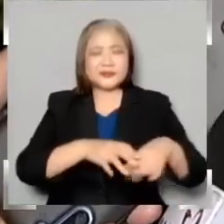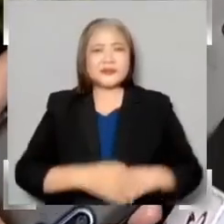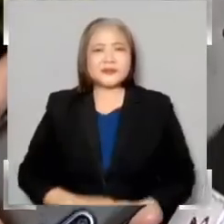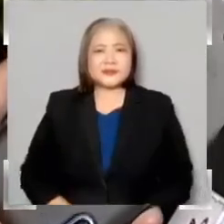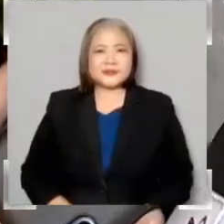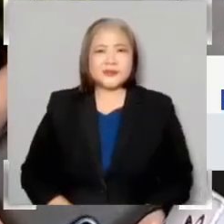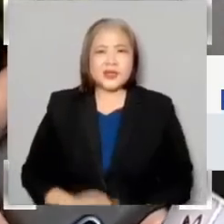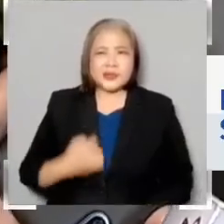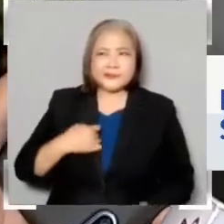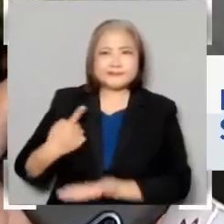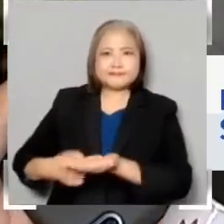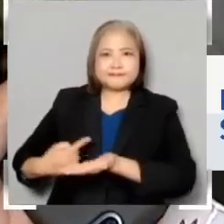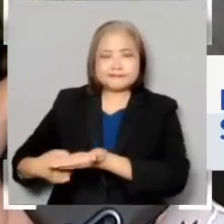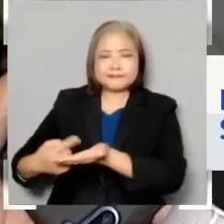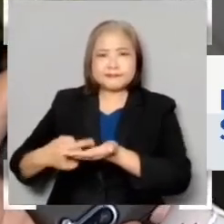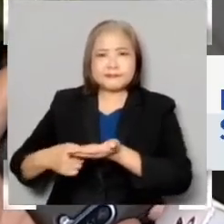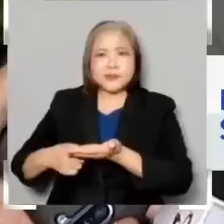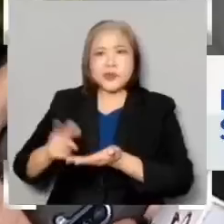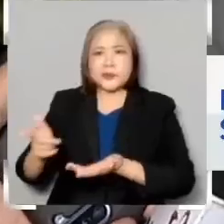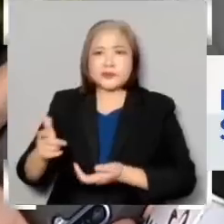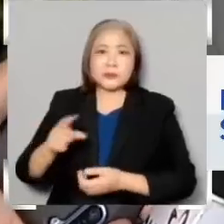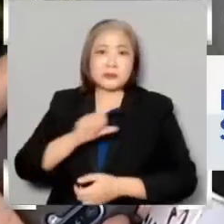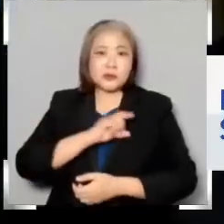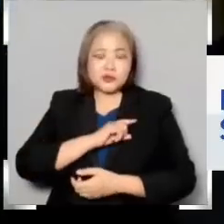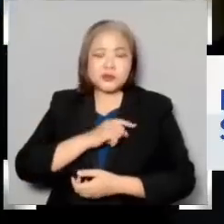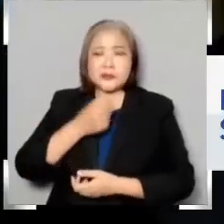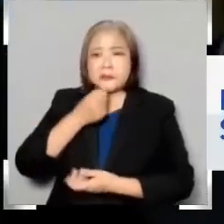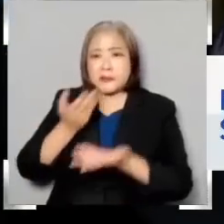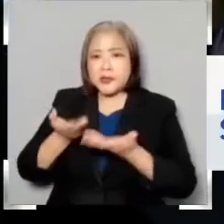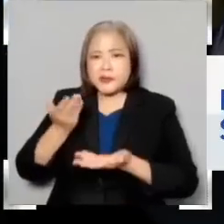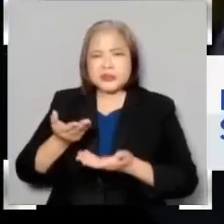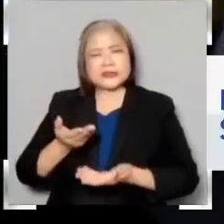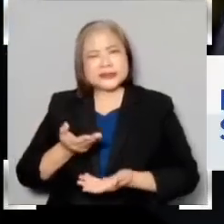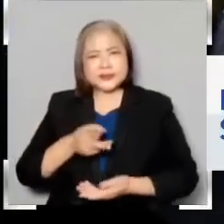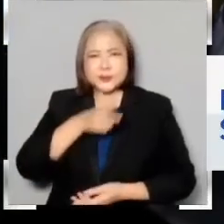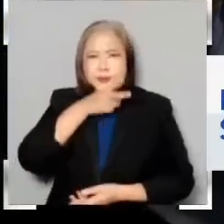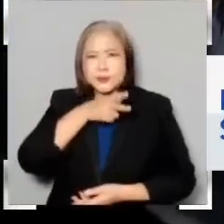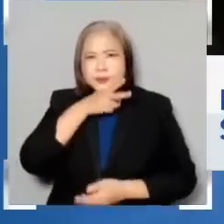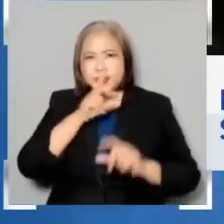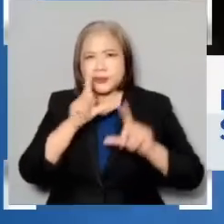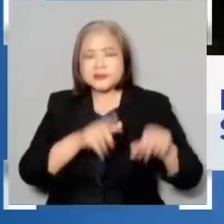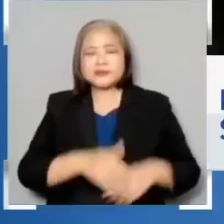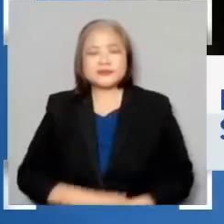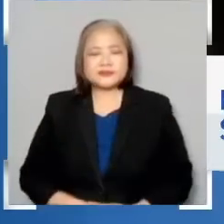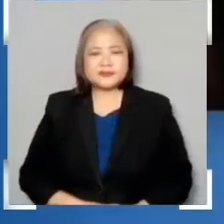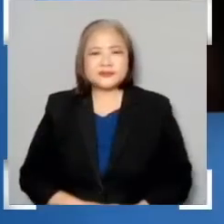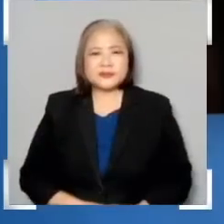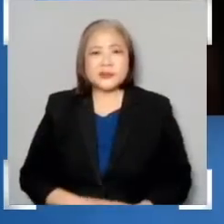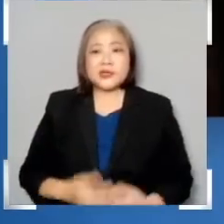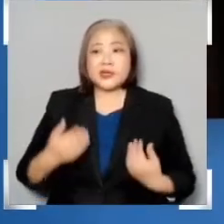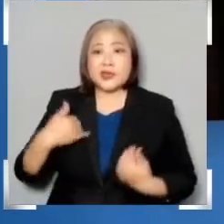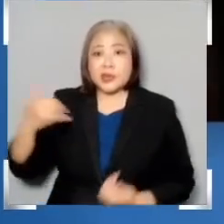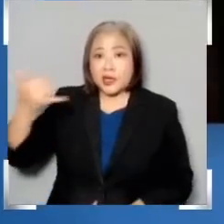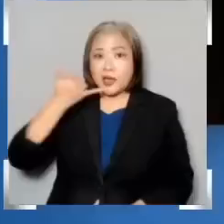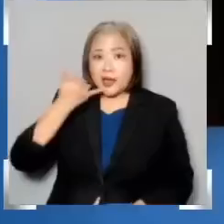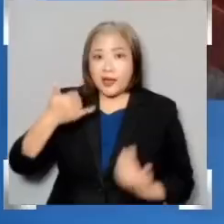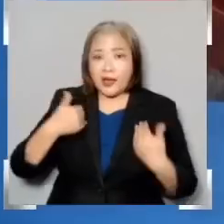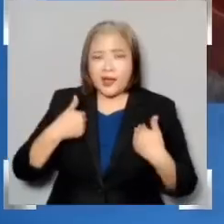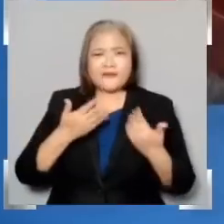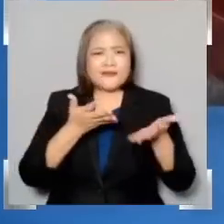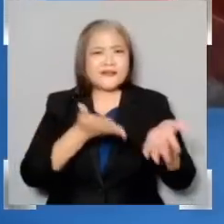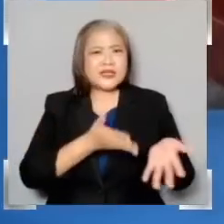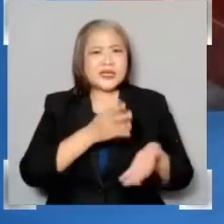nag-usap-usap na yung mga traffic na baka iba na to. Nakatanggap kami ng tawag na may abandoned vehicle. Tingin